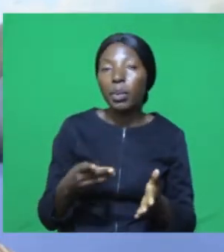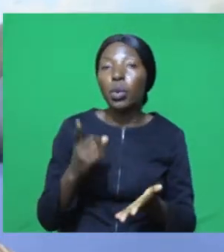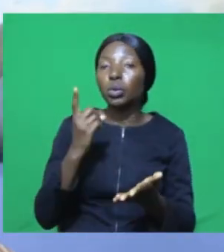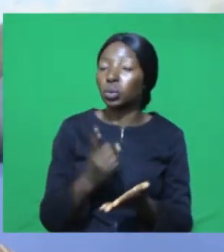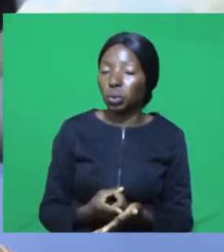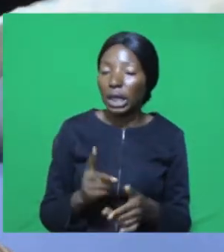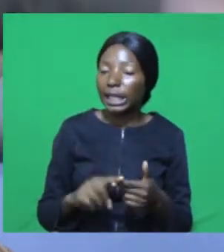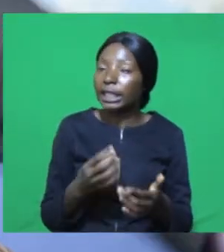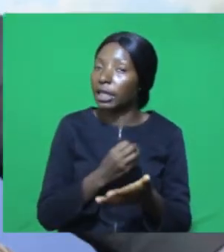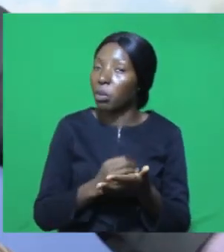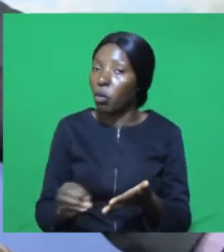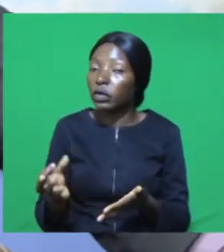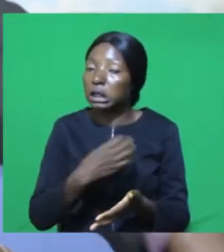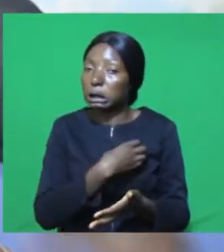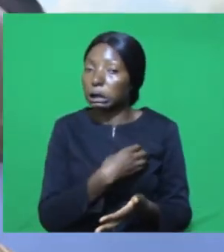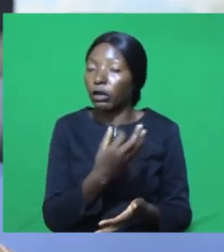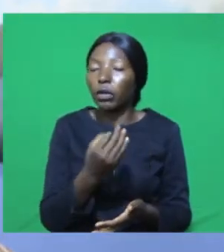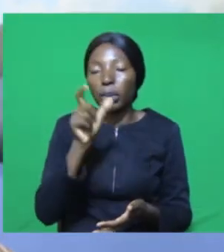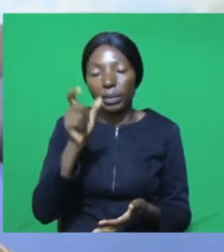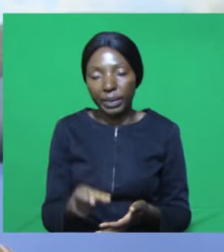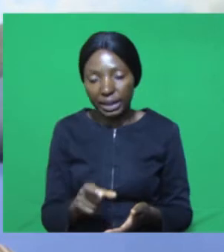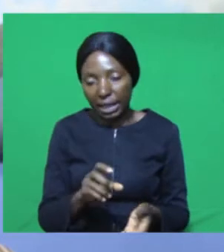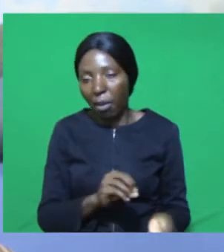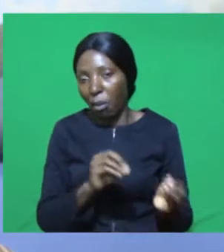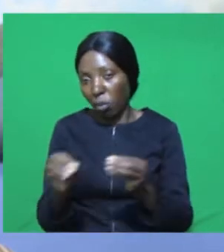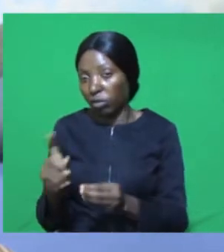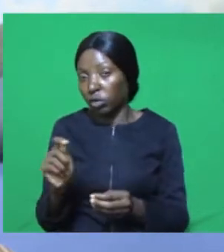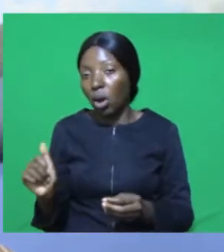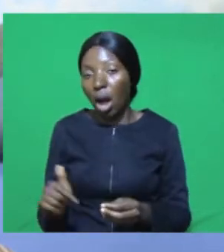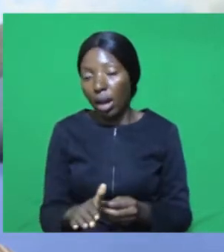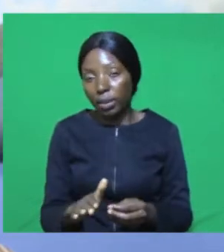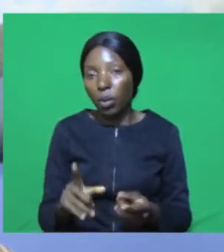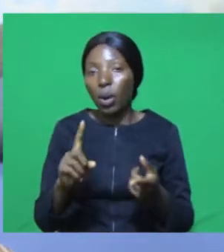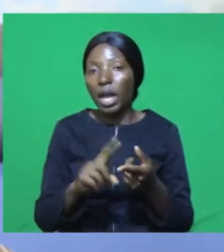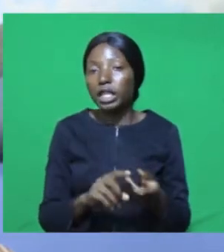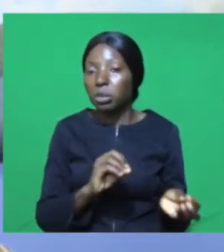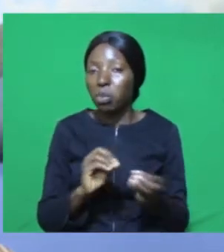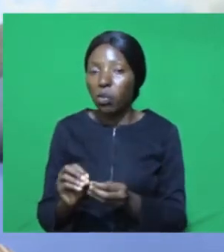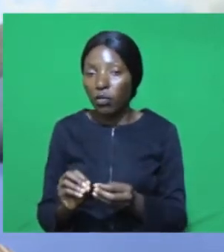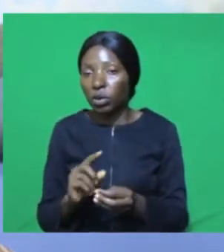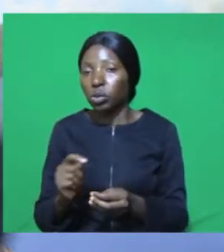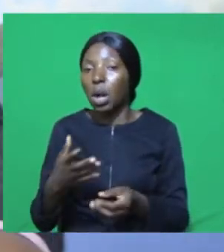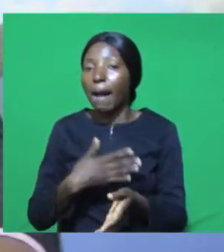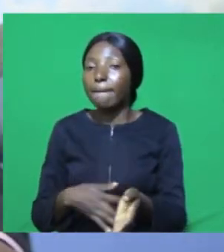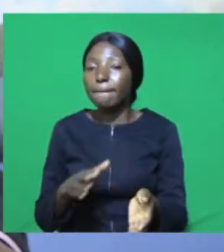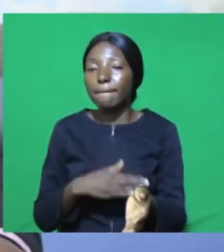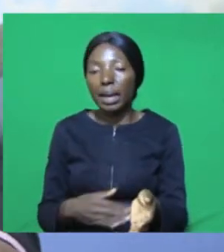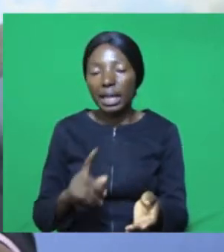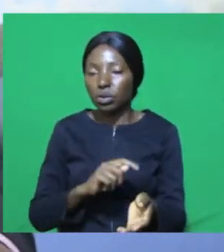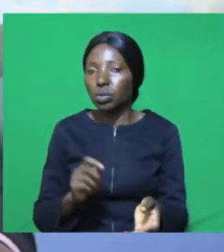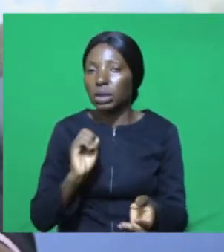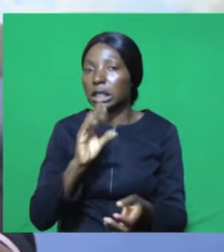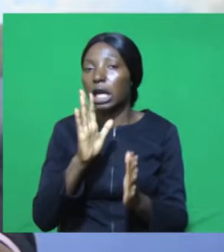hivisa chitema pamu tazi. Chuenda pachipiriso. Chumfa pachipiriso ne kufa kwacho. Chuenda